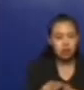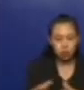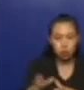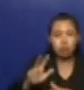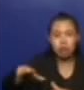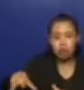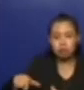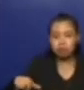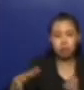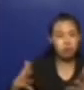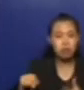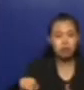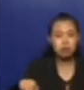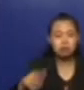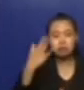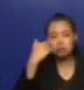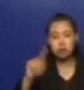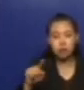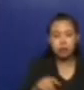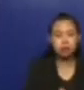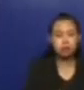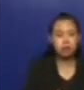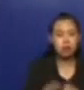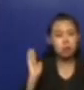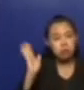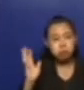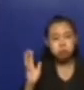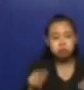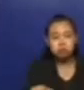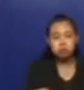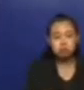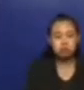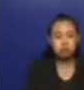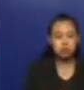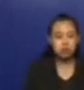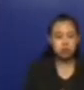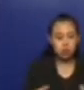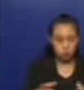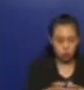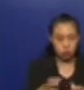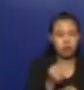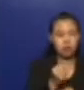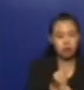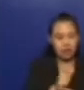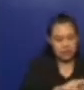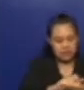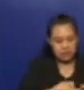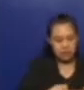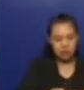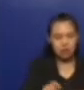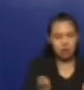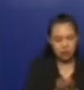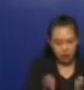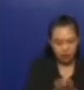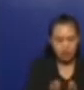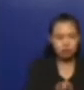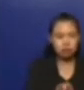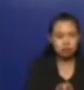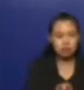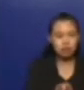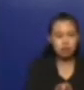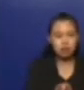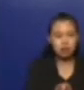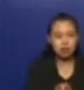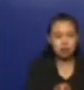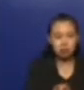แล้วไหนเวลาโฆษณาคณะทำงานล่างรัฐธรรมนูญบอกว่าคะแนนทุกคะแนนไม่มีคำว่าตก